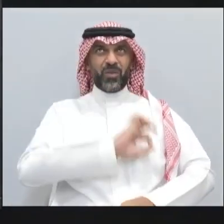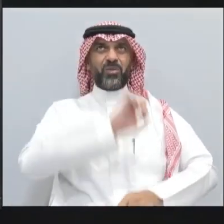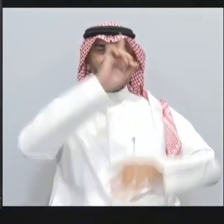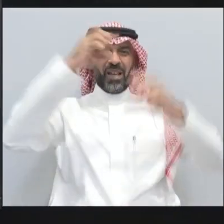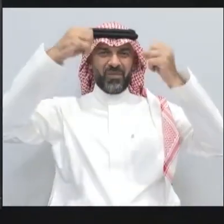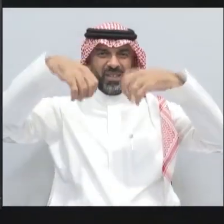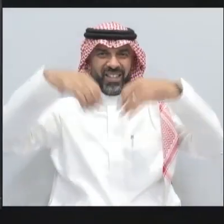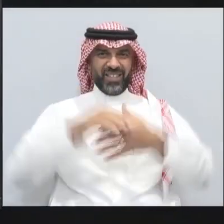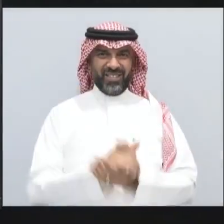وبركاته